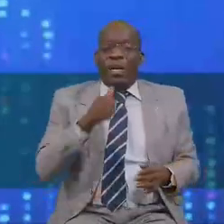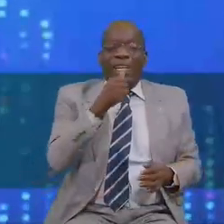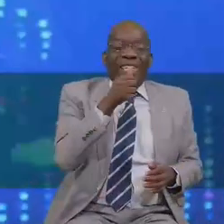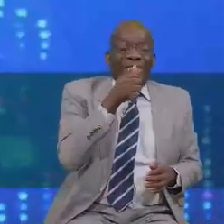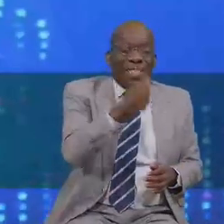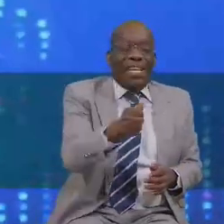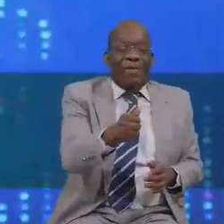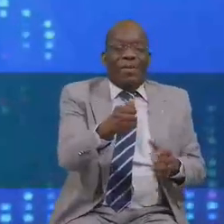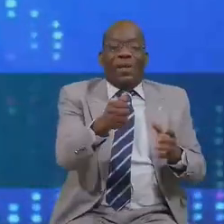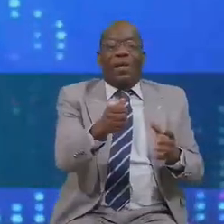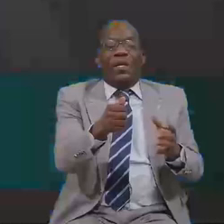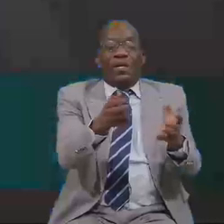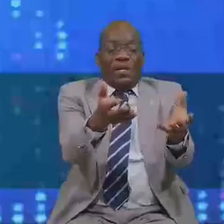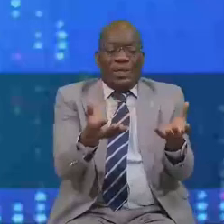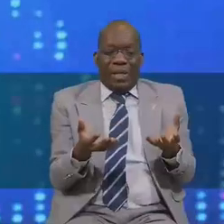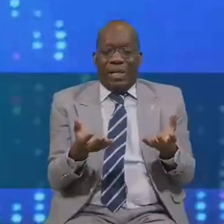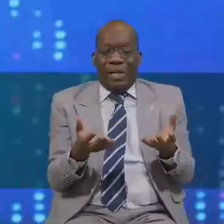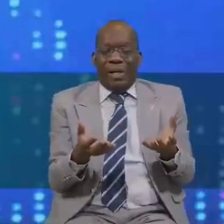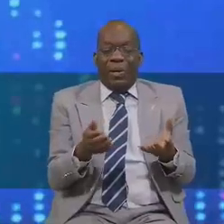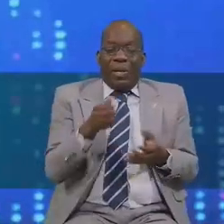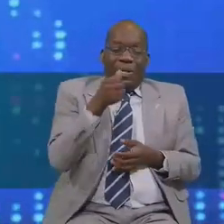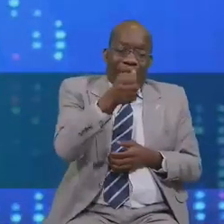La publicité de soi,